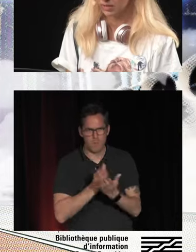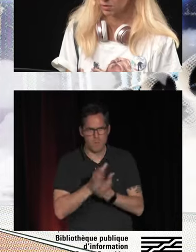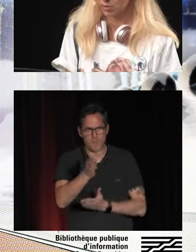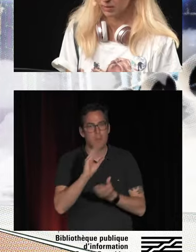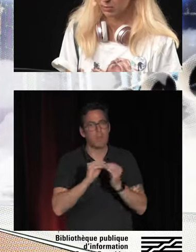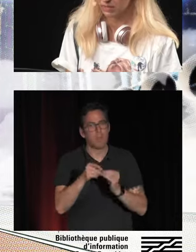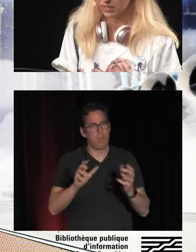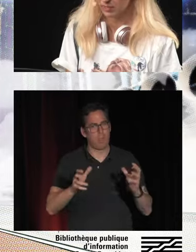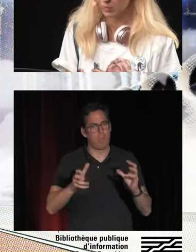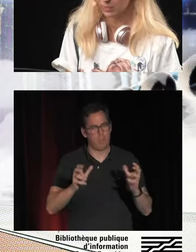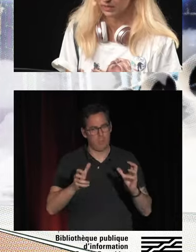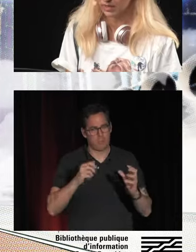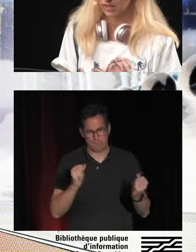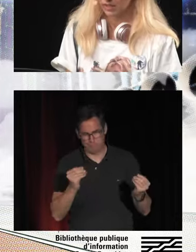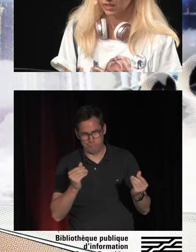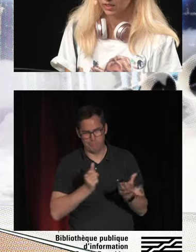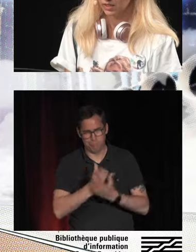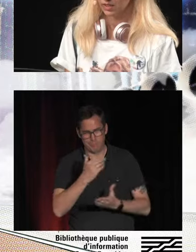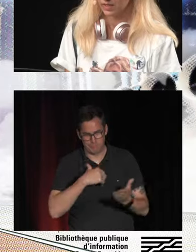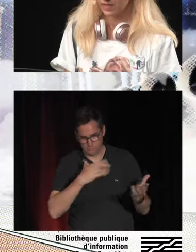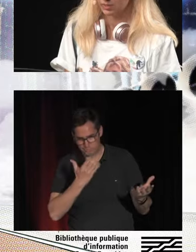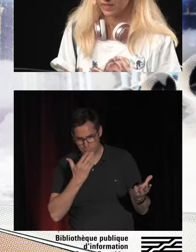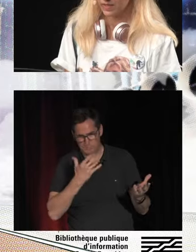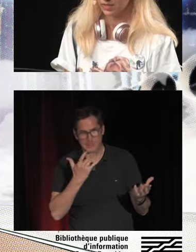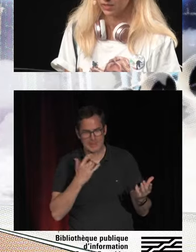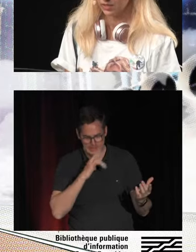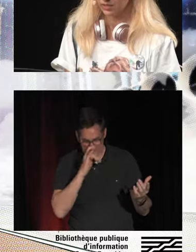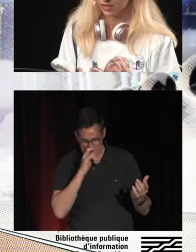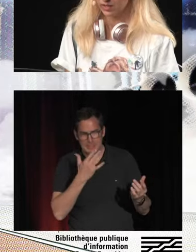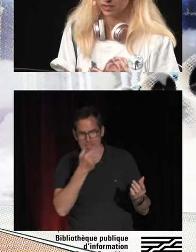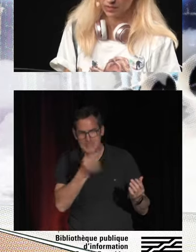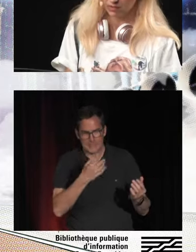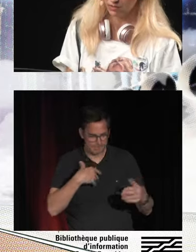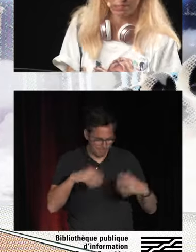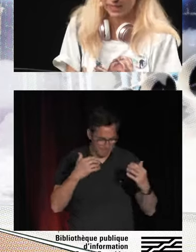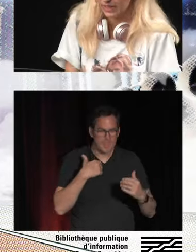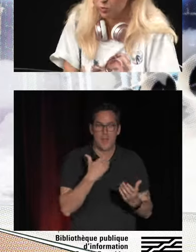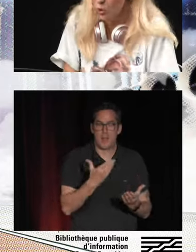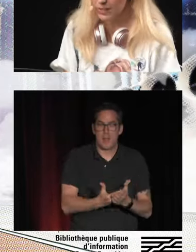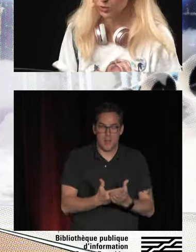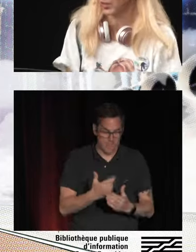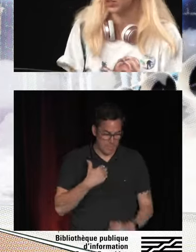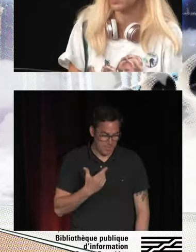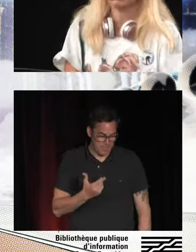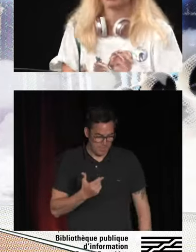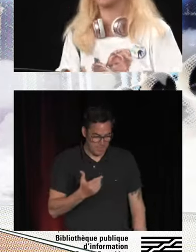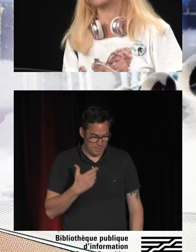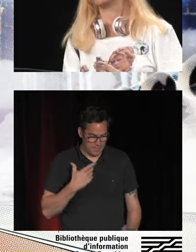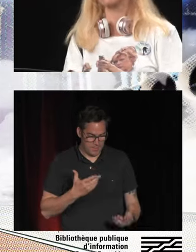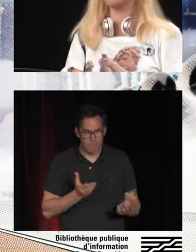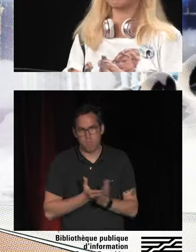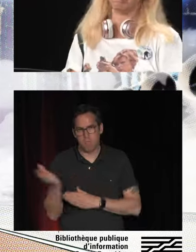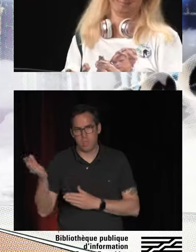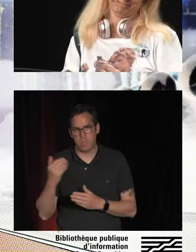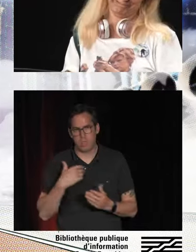avec le lag, je suis incapable de savoir si ça passe ou pas. Alors ici, on va essayer... Bah rien du tout, parce qu'on est en... Parce qu'on est